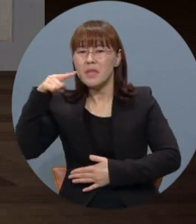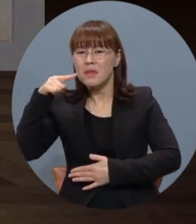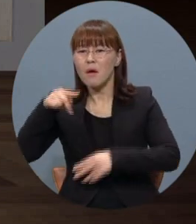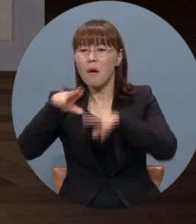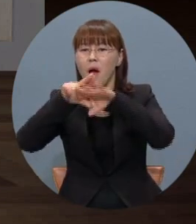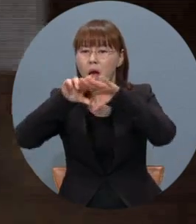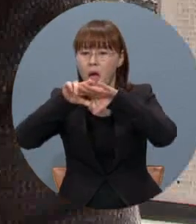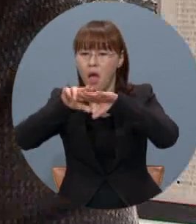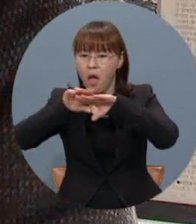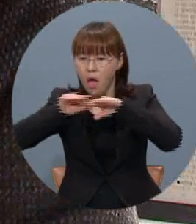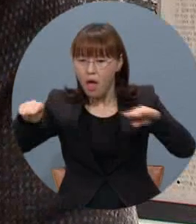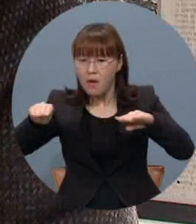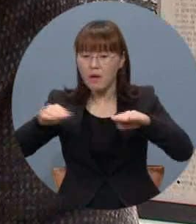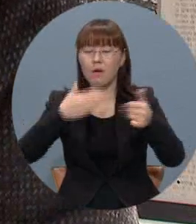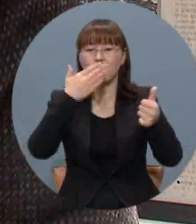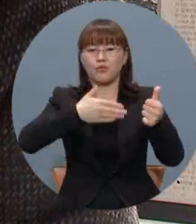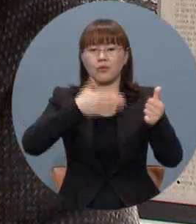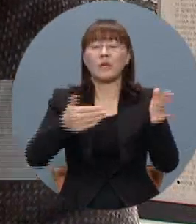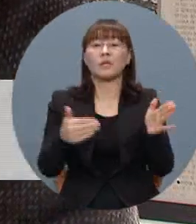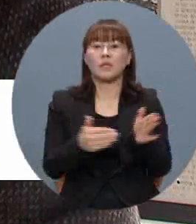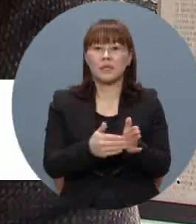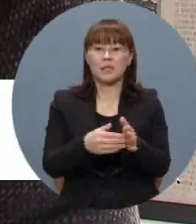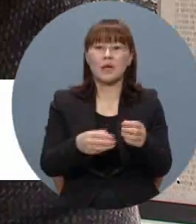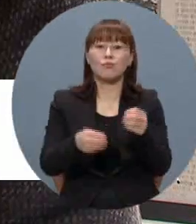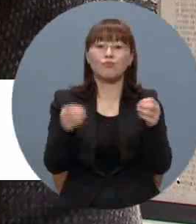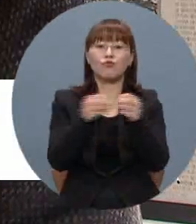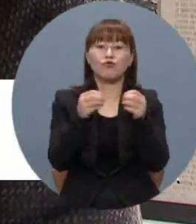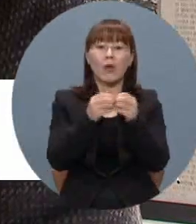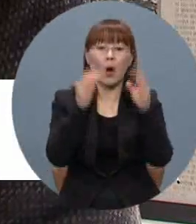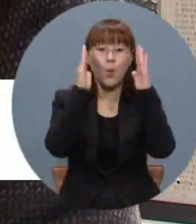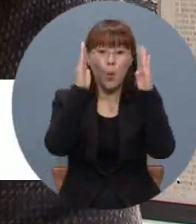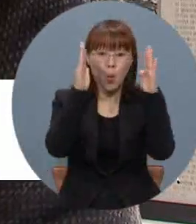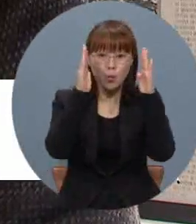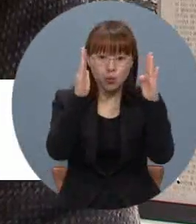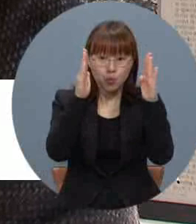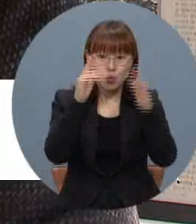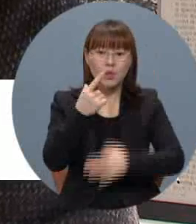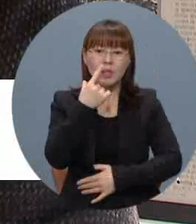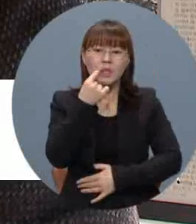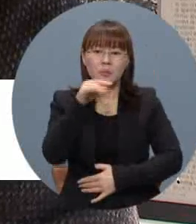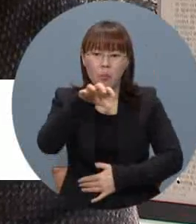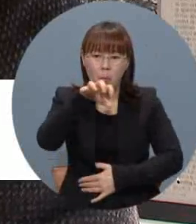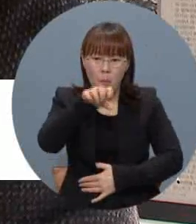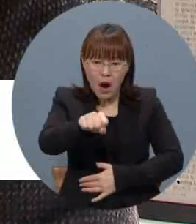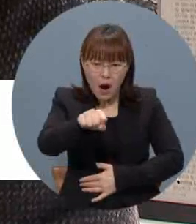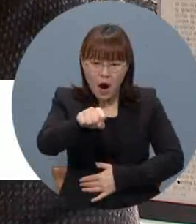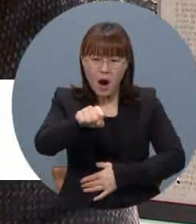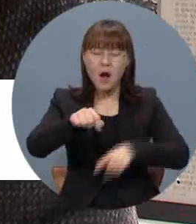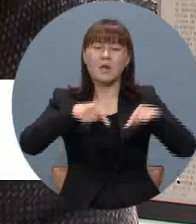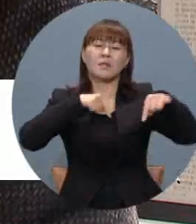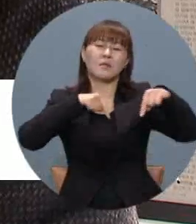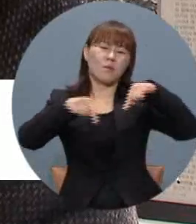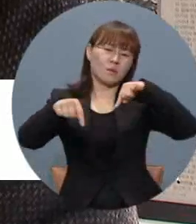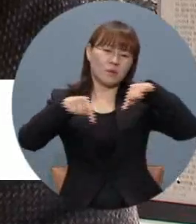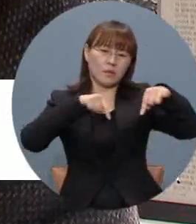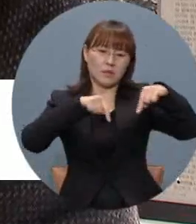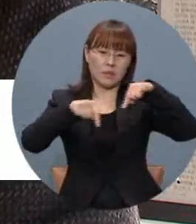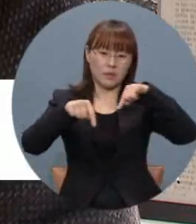요청합니다. 문학공부도 하면서 그 일제의 탄압에